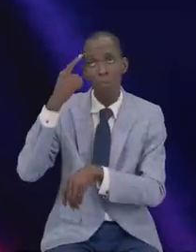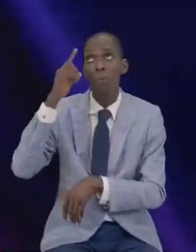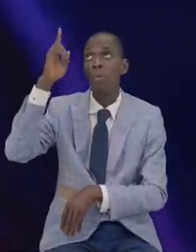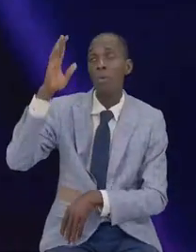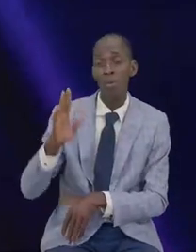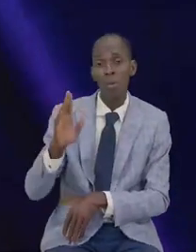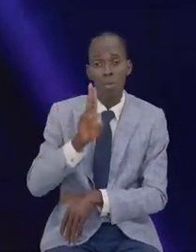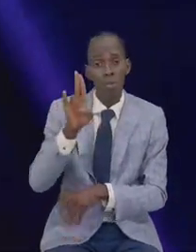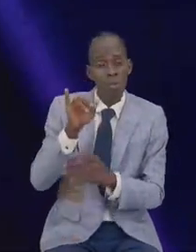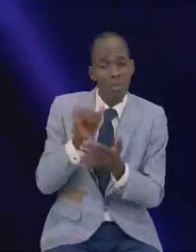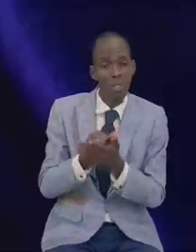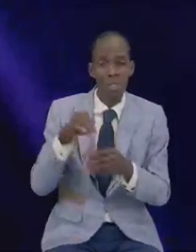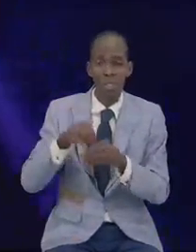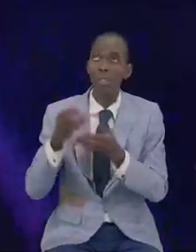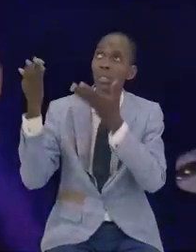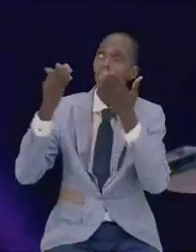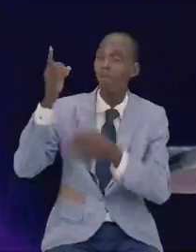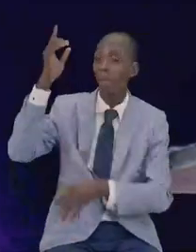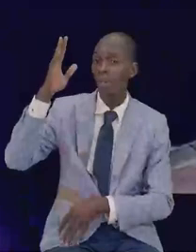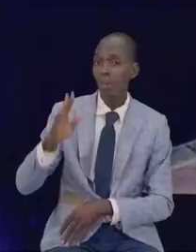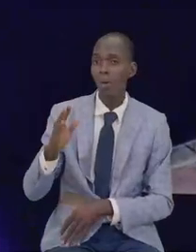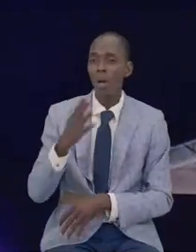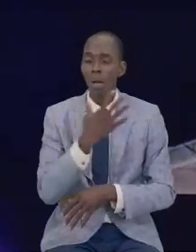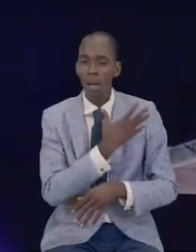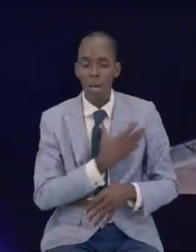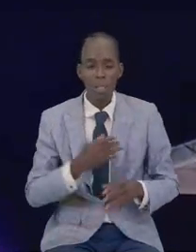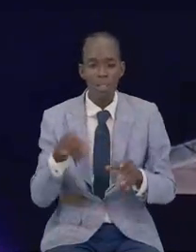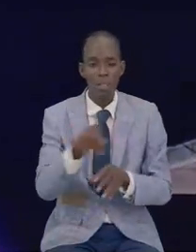utilisent cela dans leur vie chrétienne et ils utilisent la sagesse